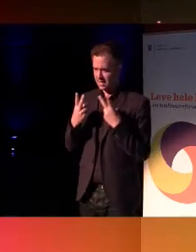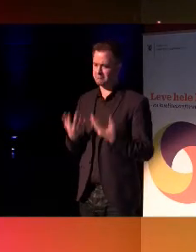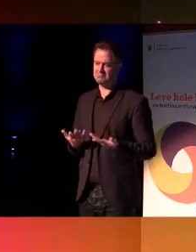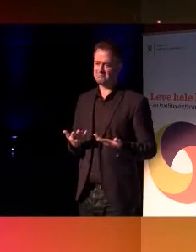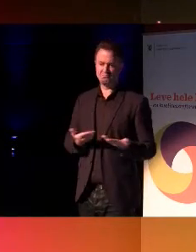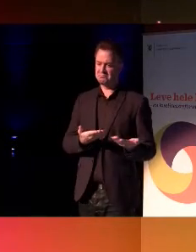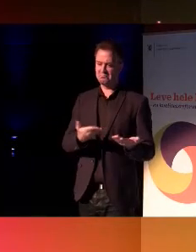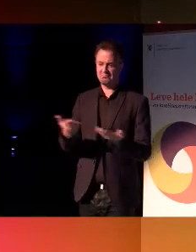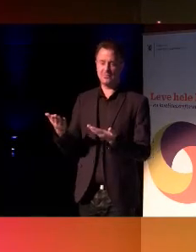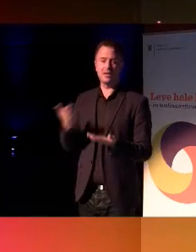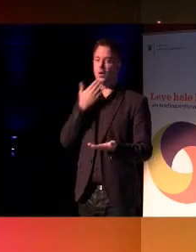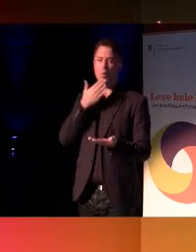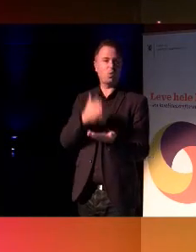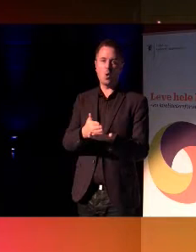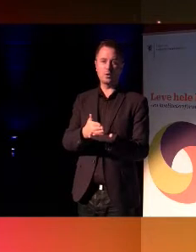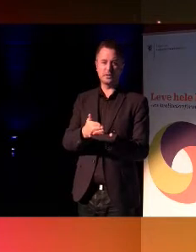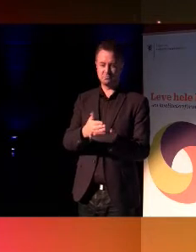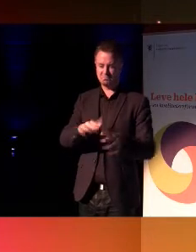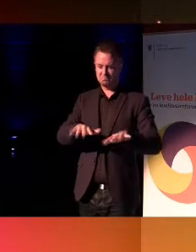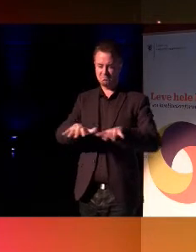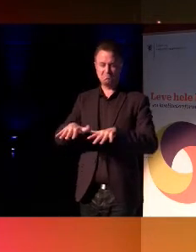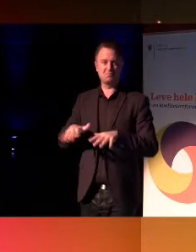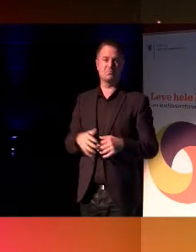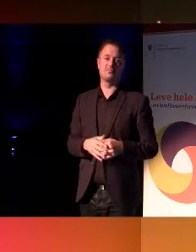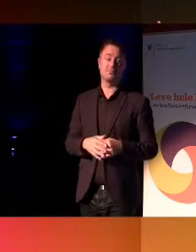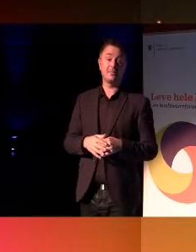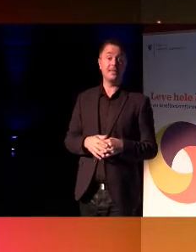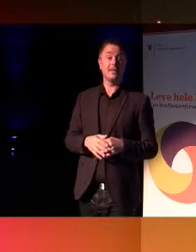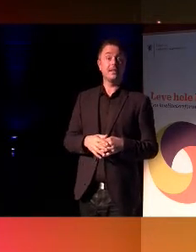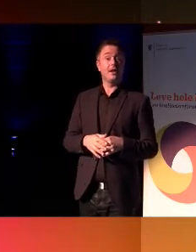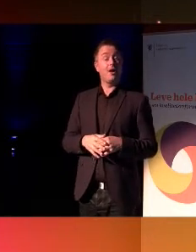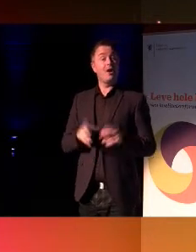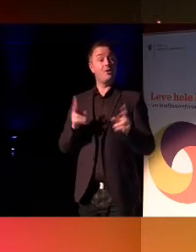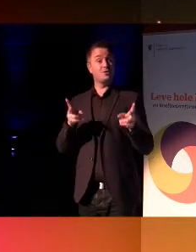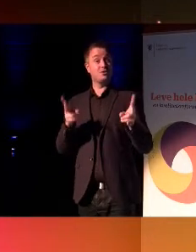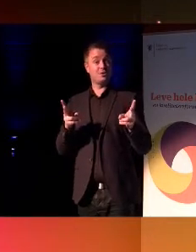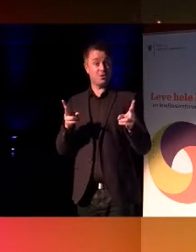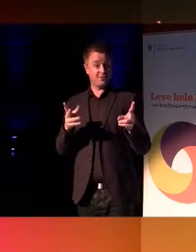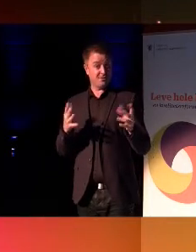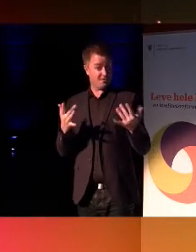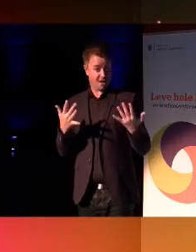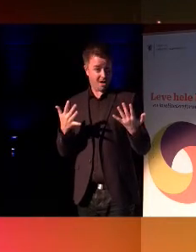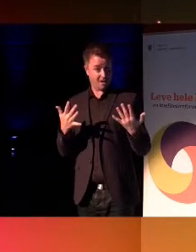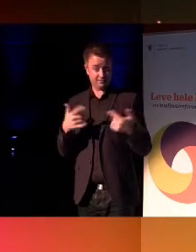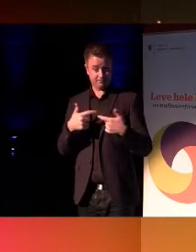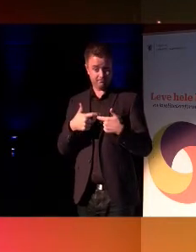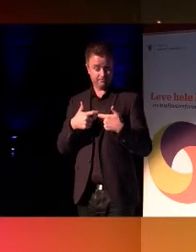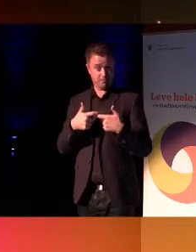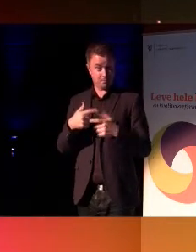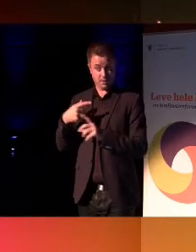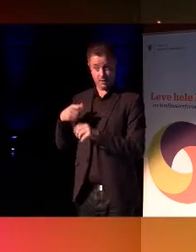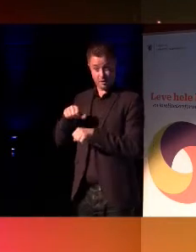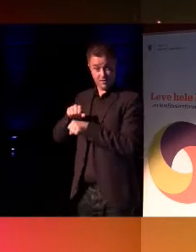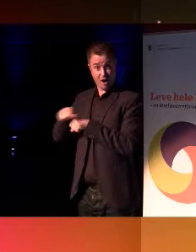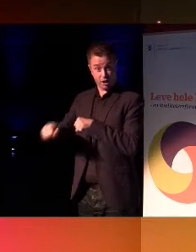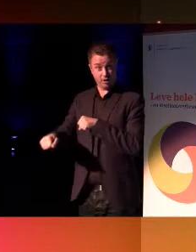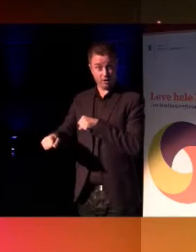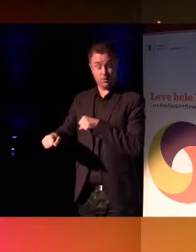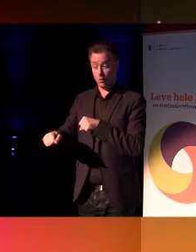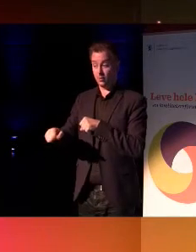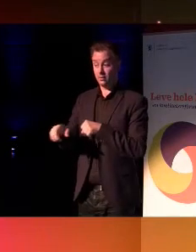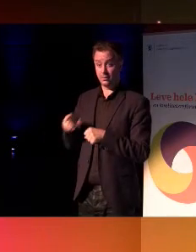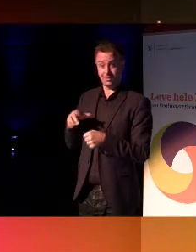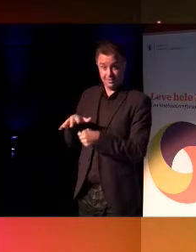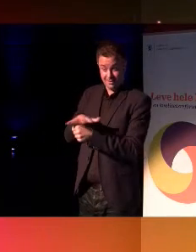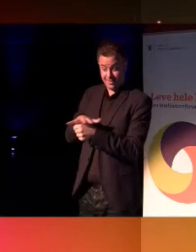Men det som gledelig ved dette feltet, I den grad gledelig, noe som gledelig ved bruk av tvang, det at dette et felt som engasjerer